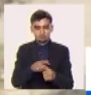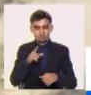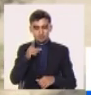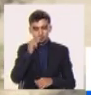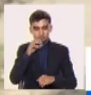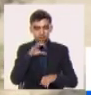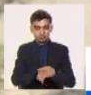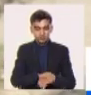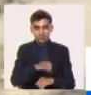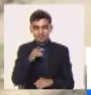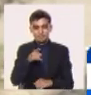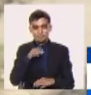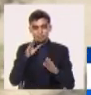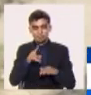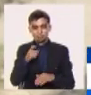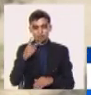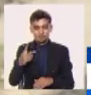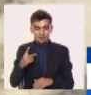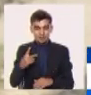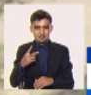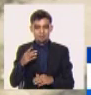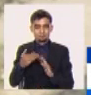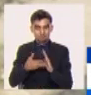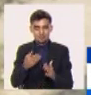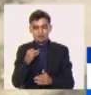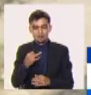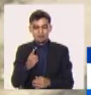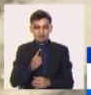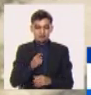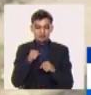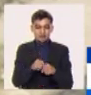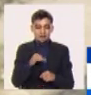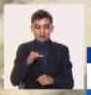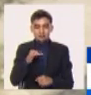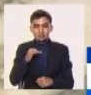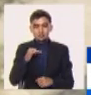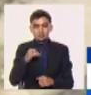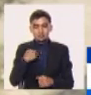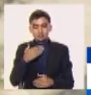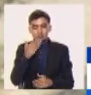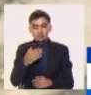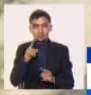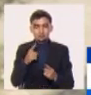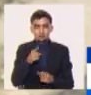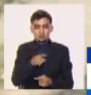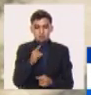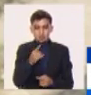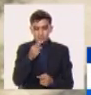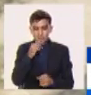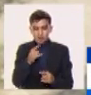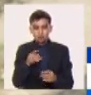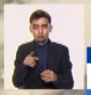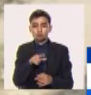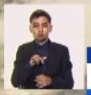да сол жерде 102-ні шақырып ұстап отырдым. 102 келгенше сұрадым, неге кішкентай қызды алып баратсың